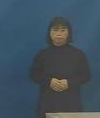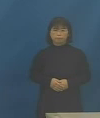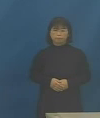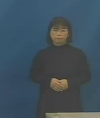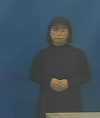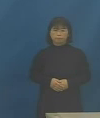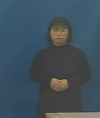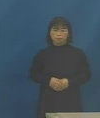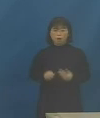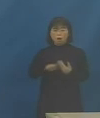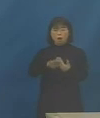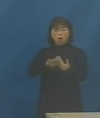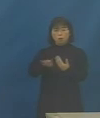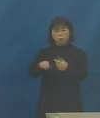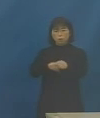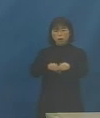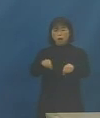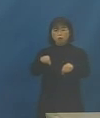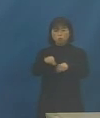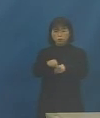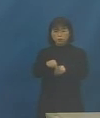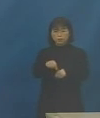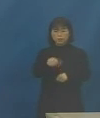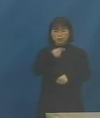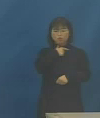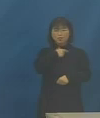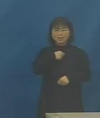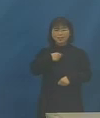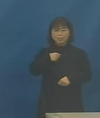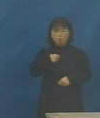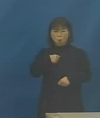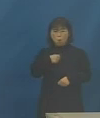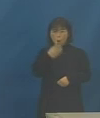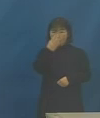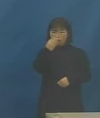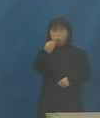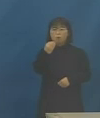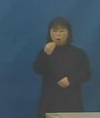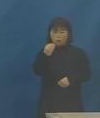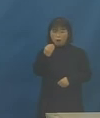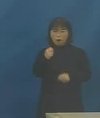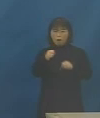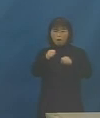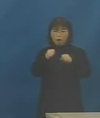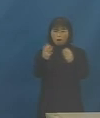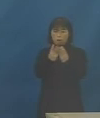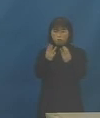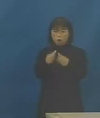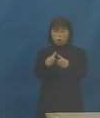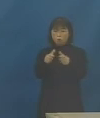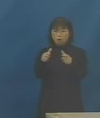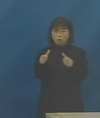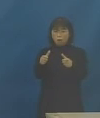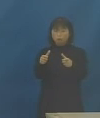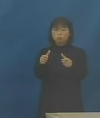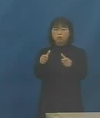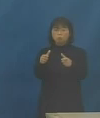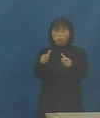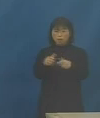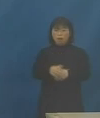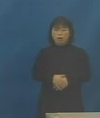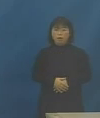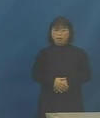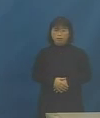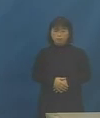それからあとまあ逆にこうツキノワグマはこれ生息数が増加してますので東中国啓蒙に